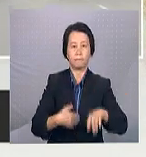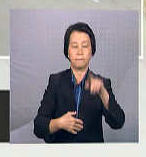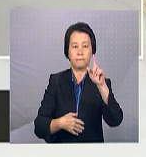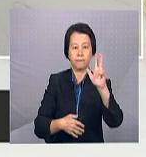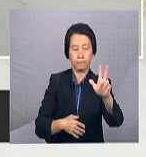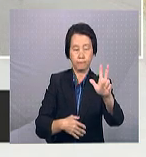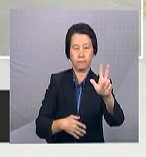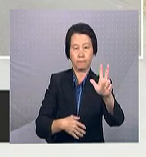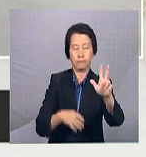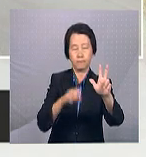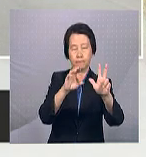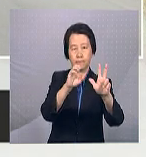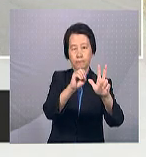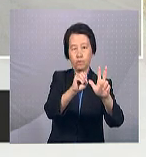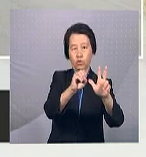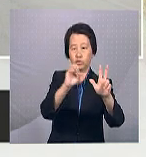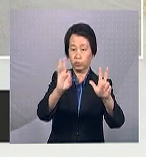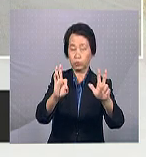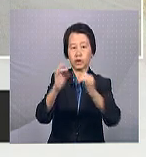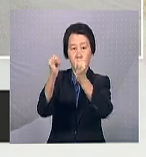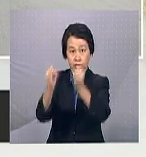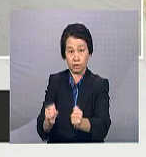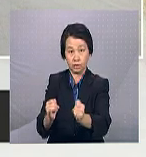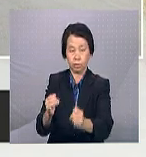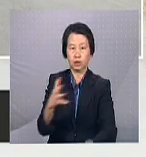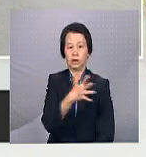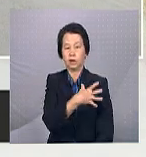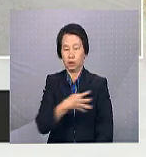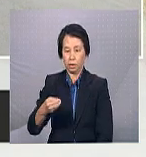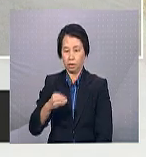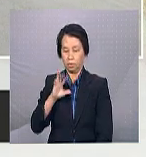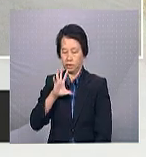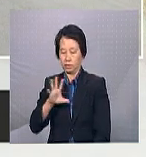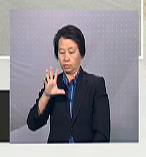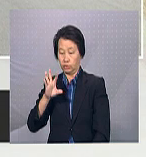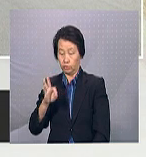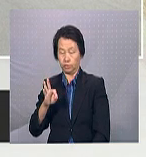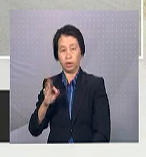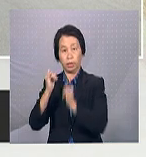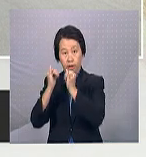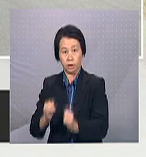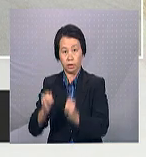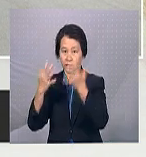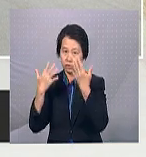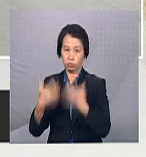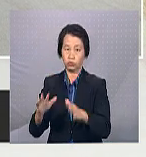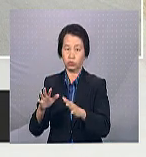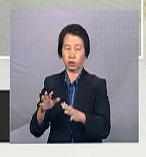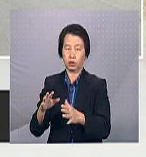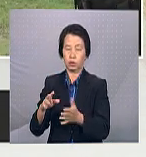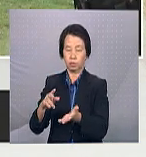seramai 309 individu dan 59 individu telah pun